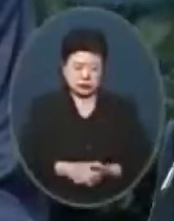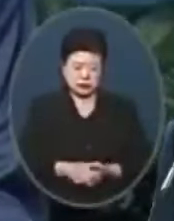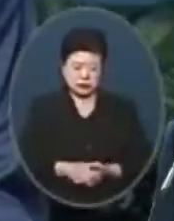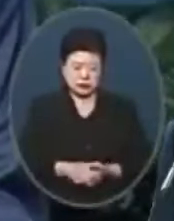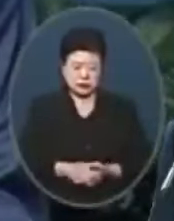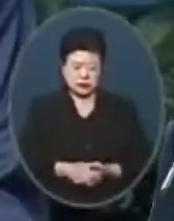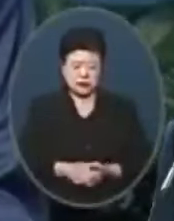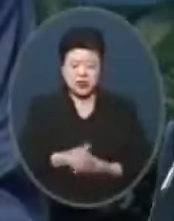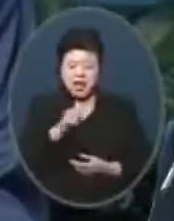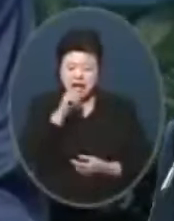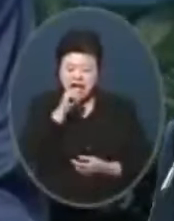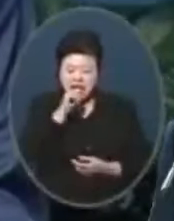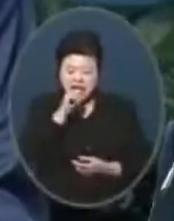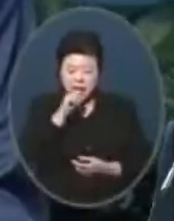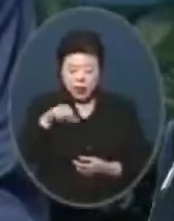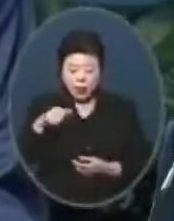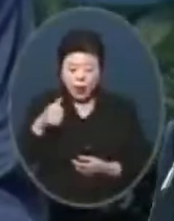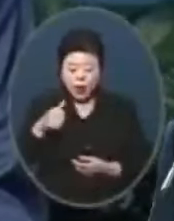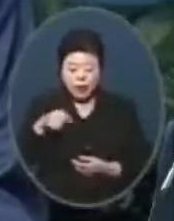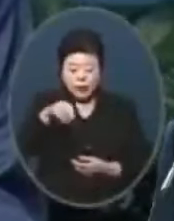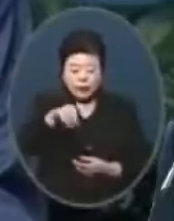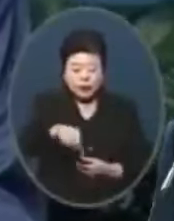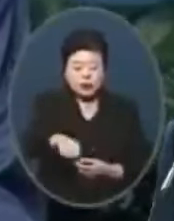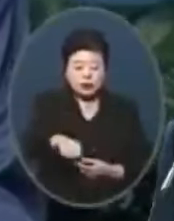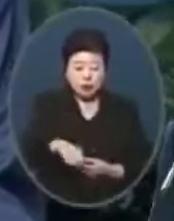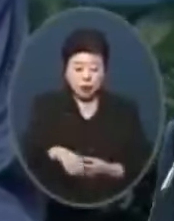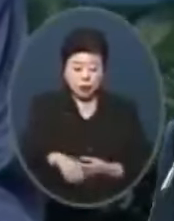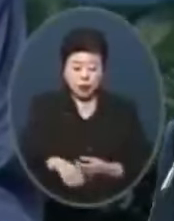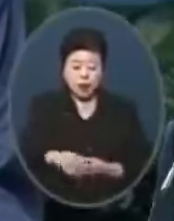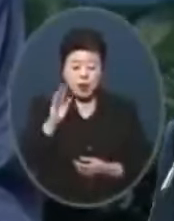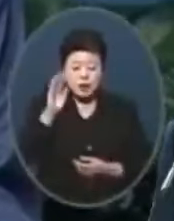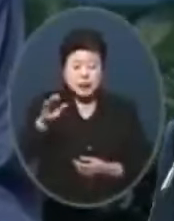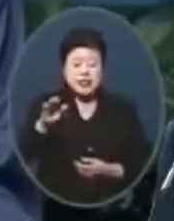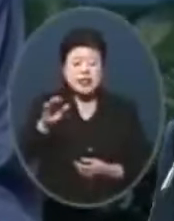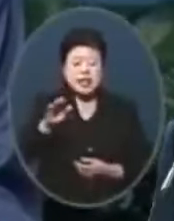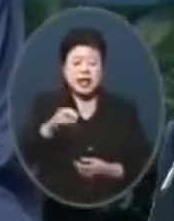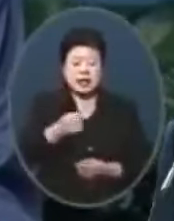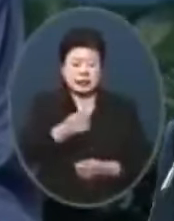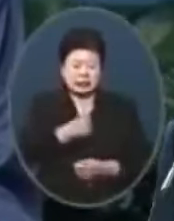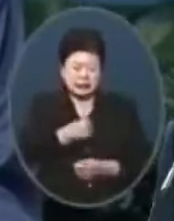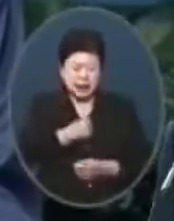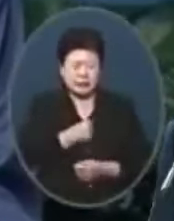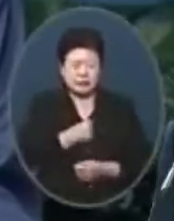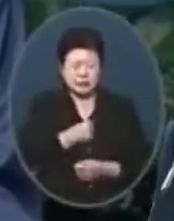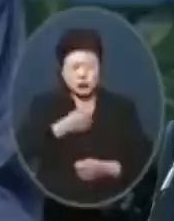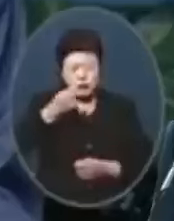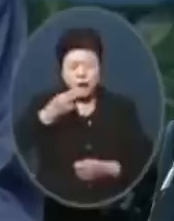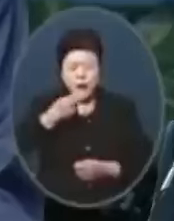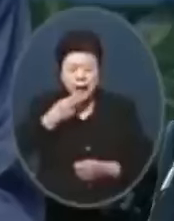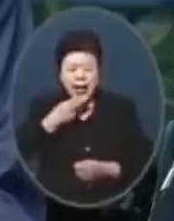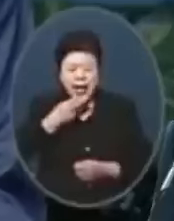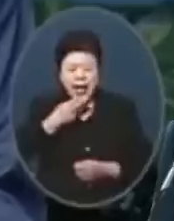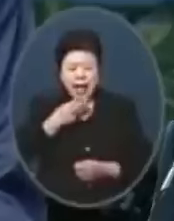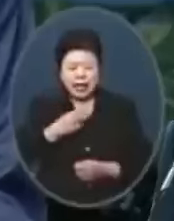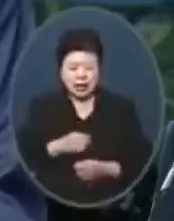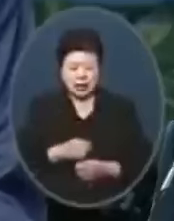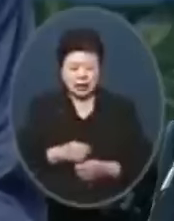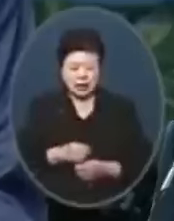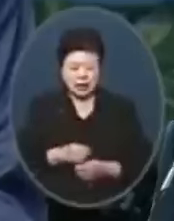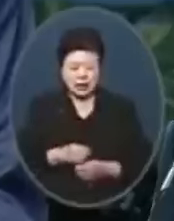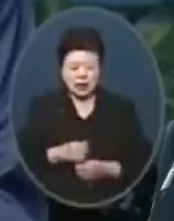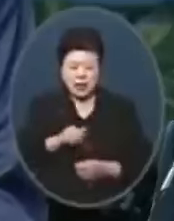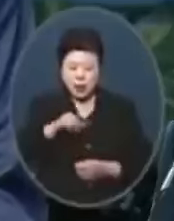많이 와서 그 자판기를 이용해서 위로의 말을 얻는다고